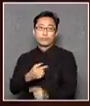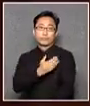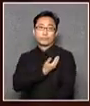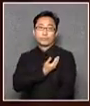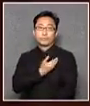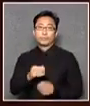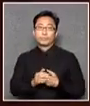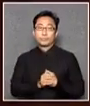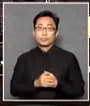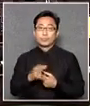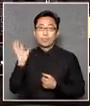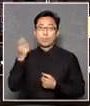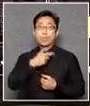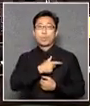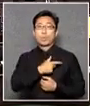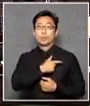黄毓民议员，